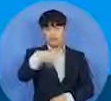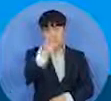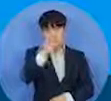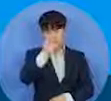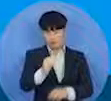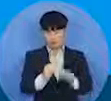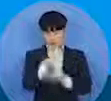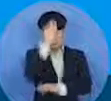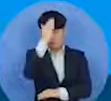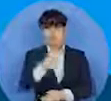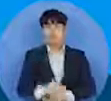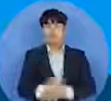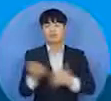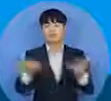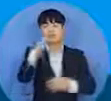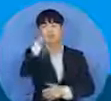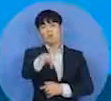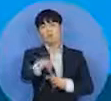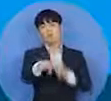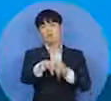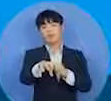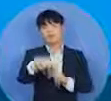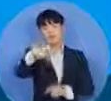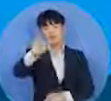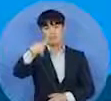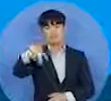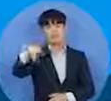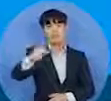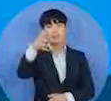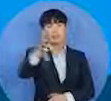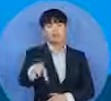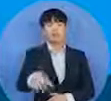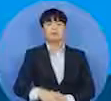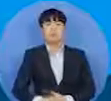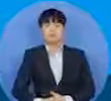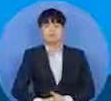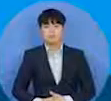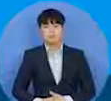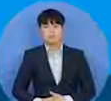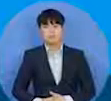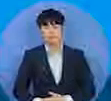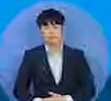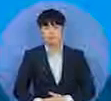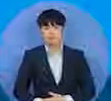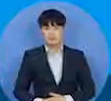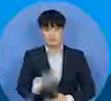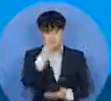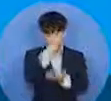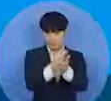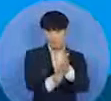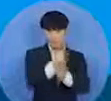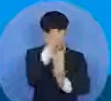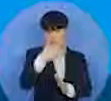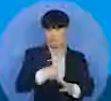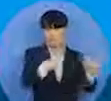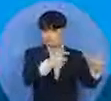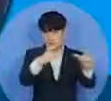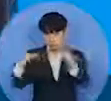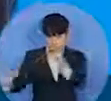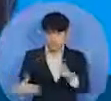연봉 2,400만 원 이상이며 근무지는 천안시 서북구 직산읍 미륵산길입니다.